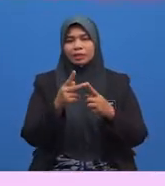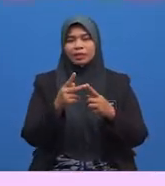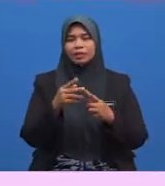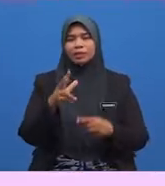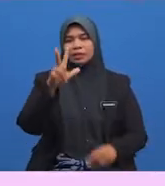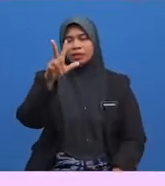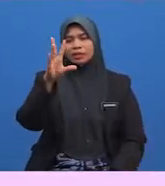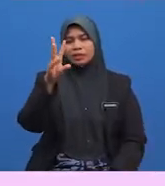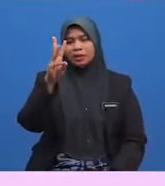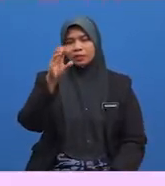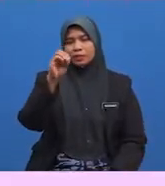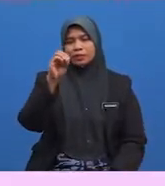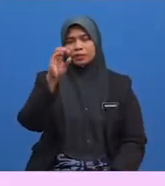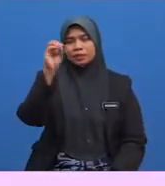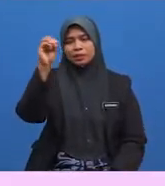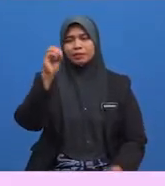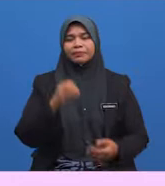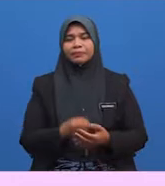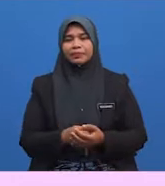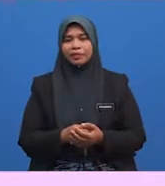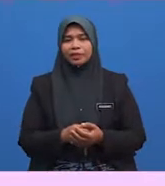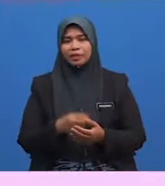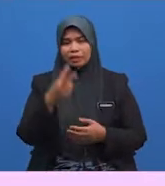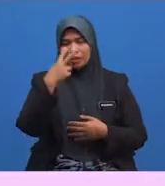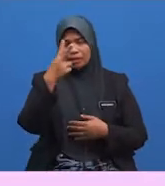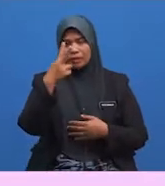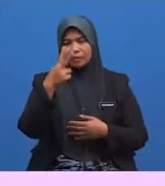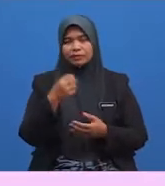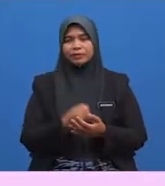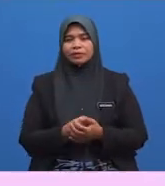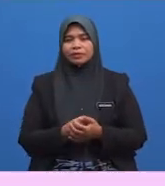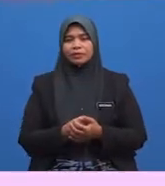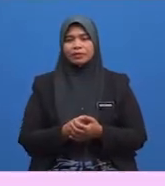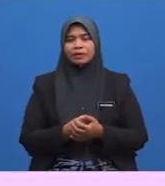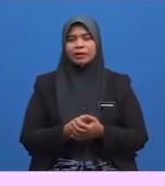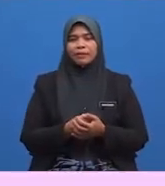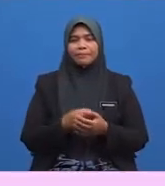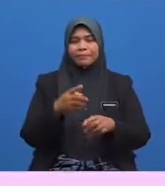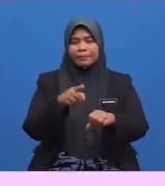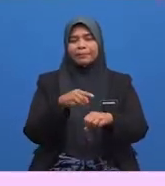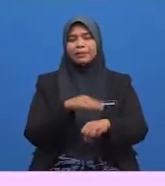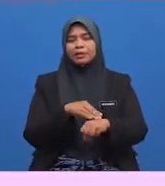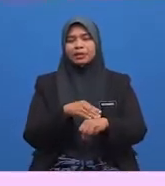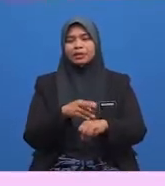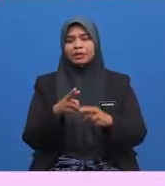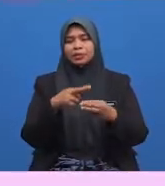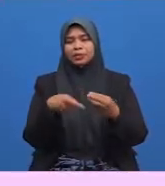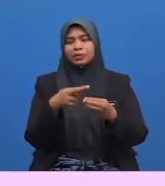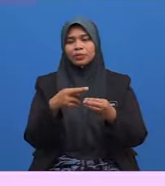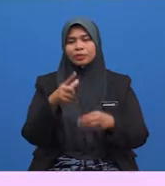kepada 360 darjah. Perhatikan murid-murid. Pada rumus